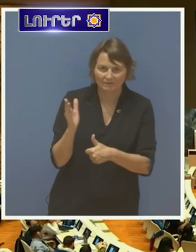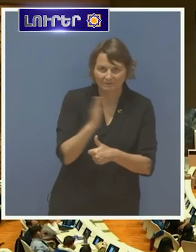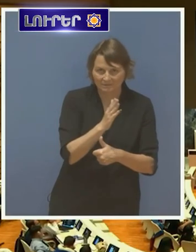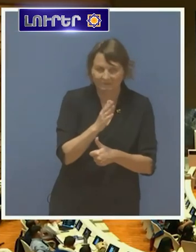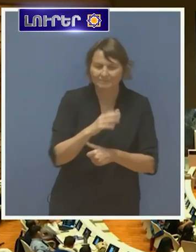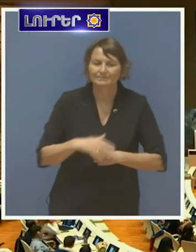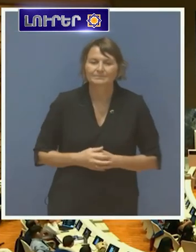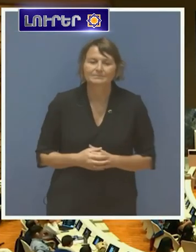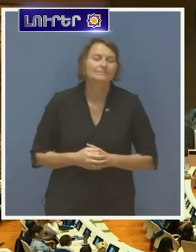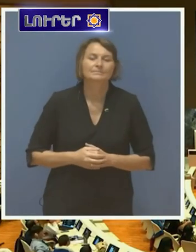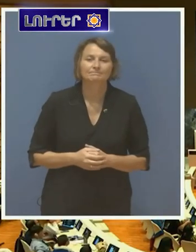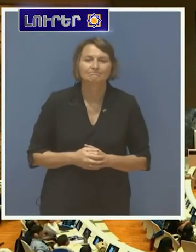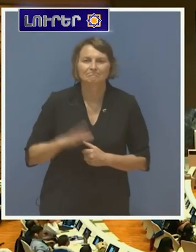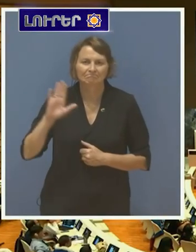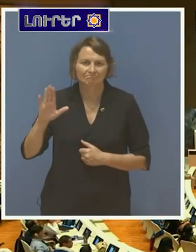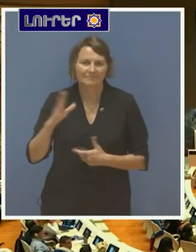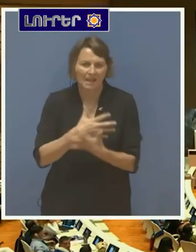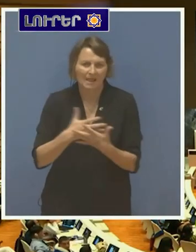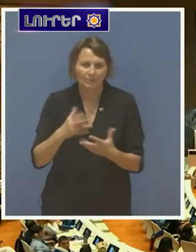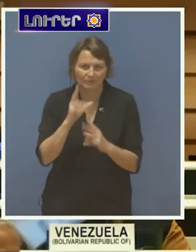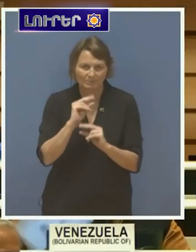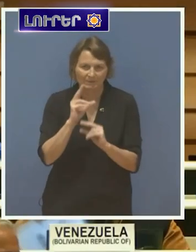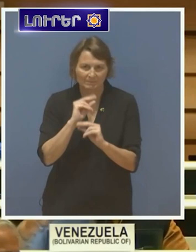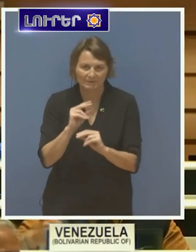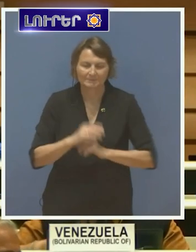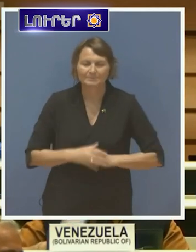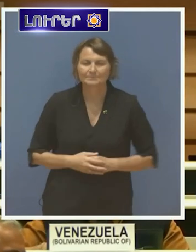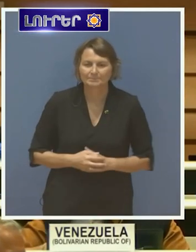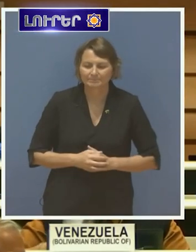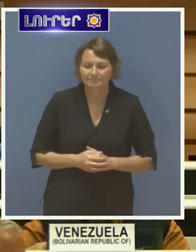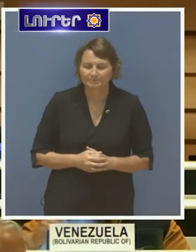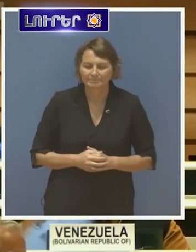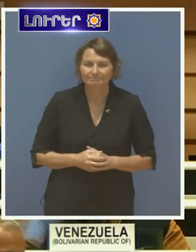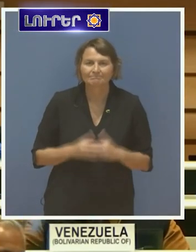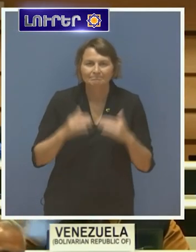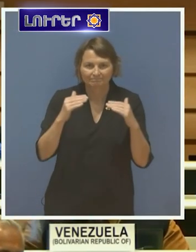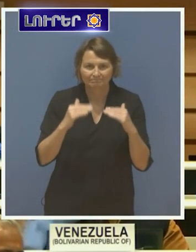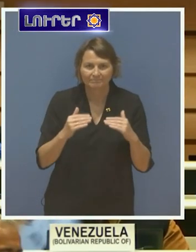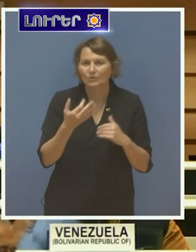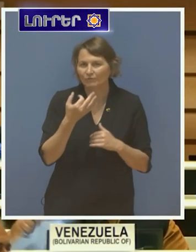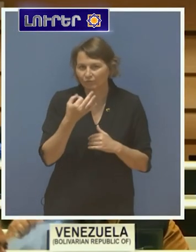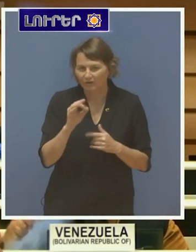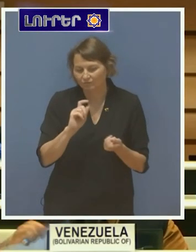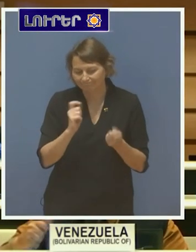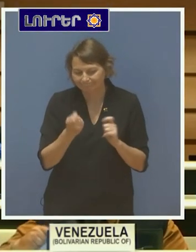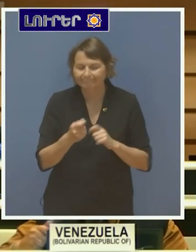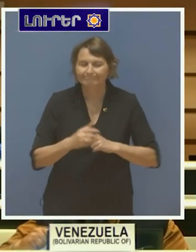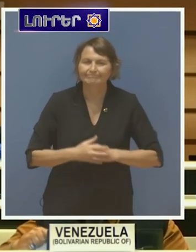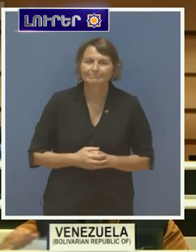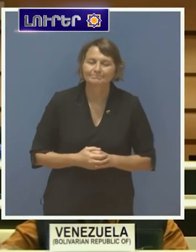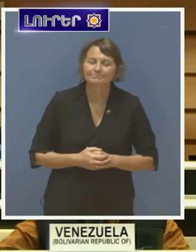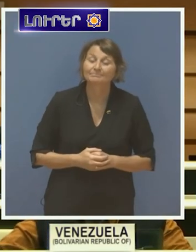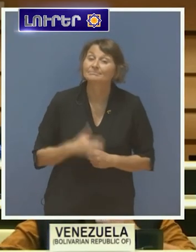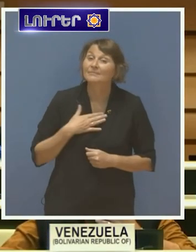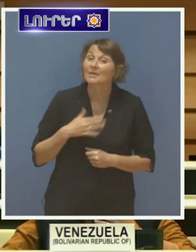ապա ինչ տեղի կունենա, երբ Արևմտյան բնիկ հայ բնակչությունը ճնշումներով ենթարկվի ավելի քան 100 տարի միջազգային իրավունքով զինքը պատկանող